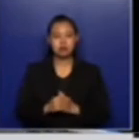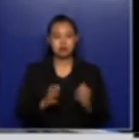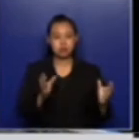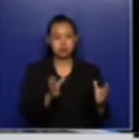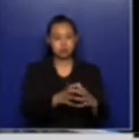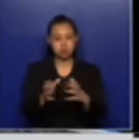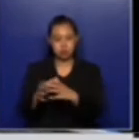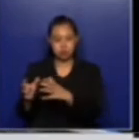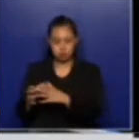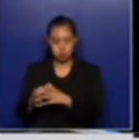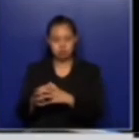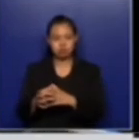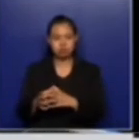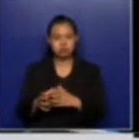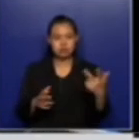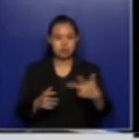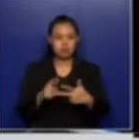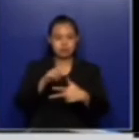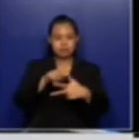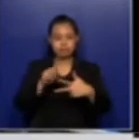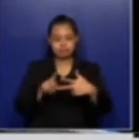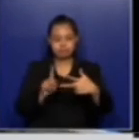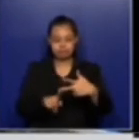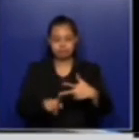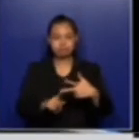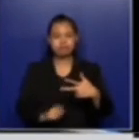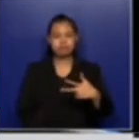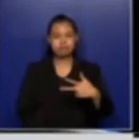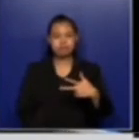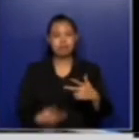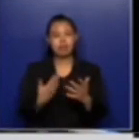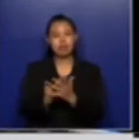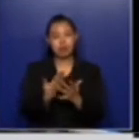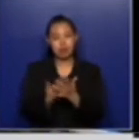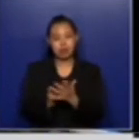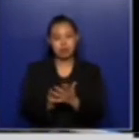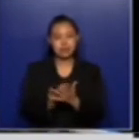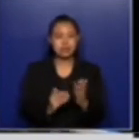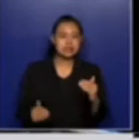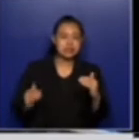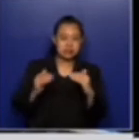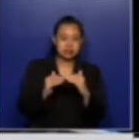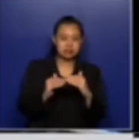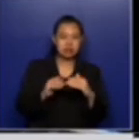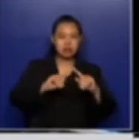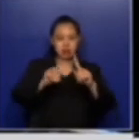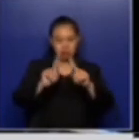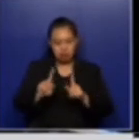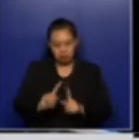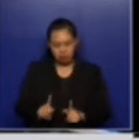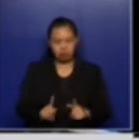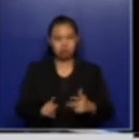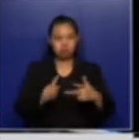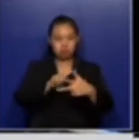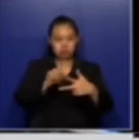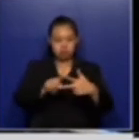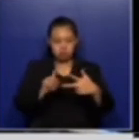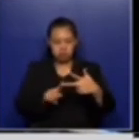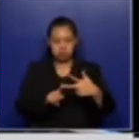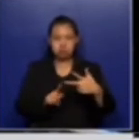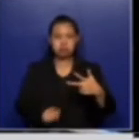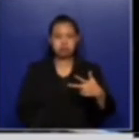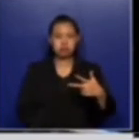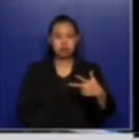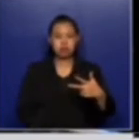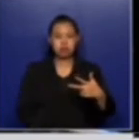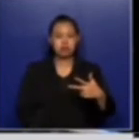เนี่ย3กองตรงนี้นะคะมันเป็นเงินที่มีสิทธิที่แตกต่างกันมากของหลักประ